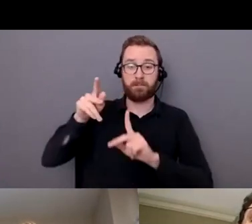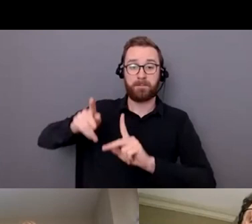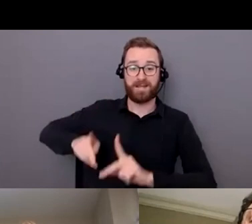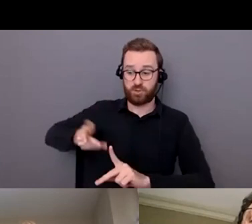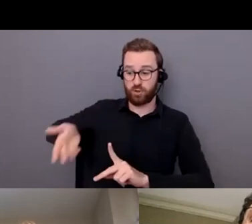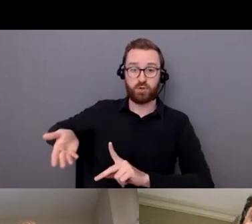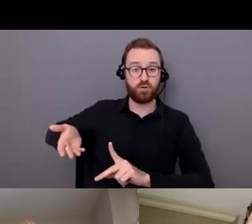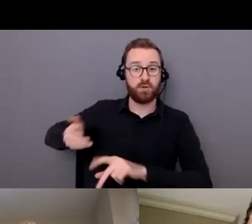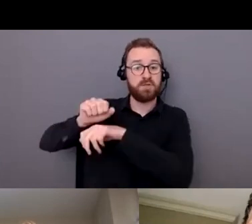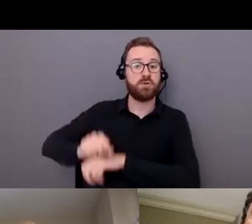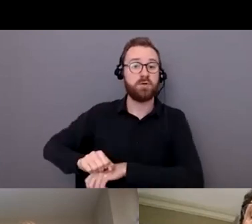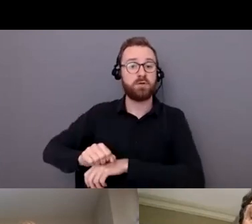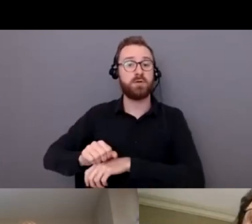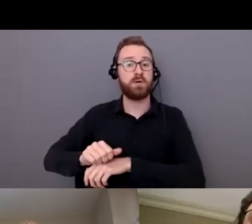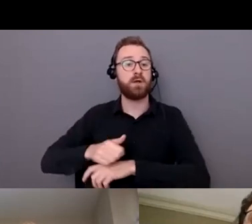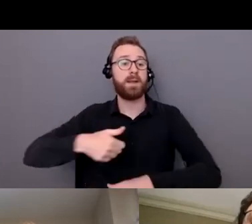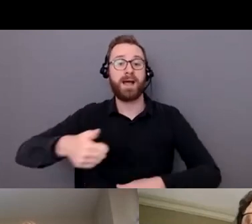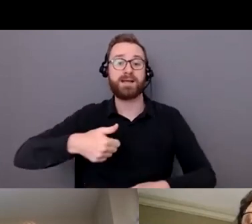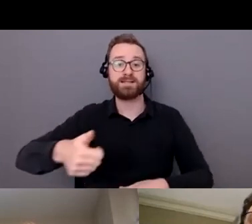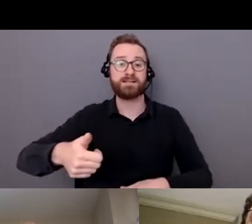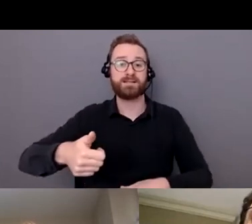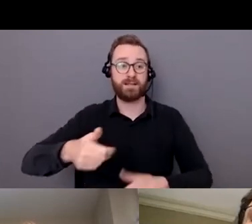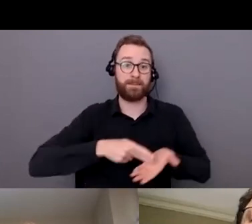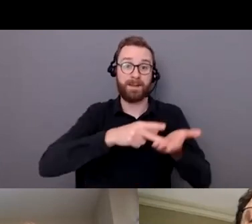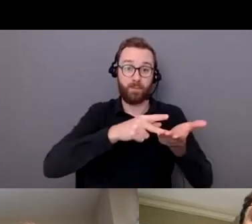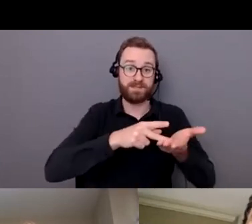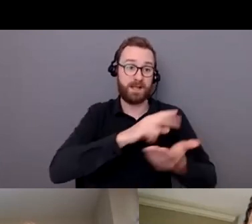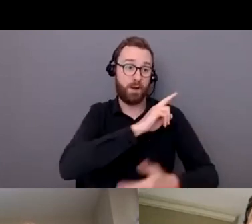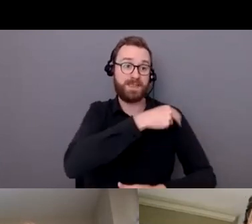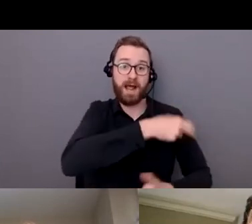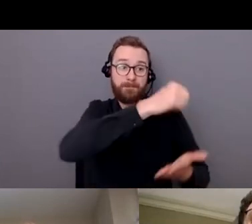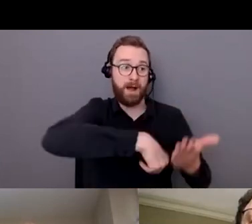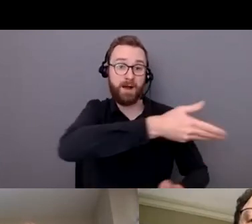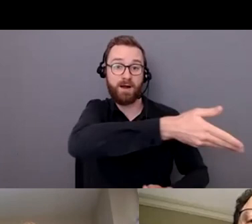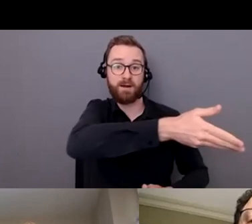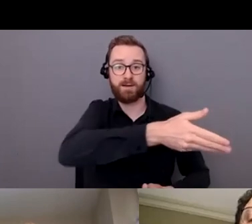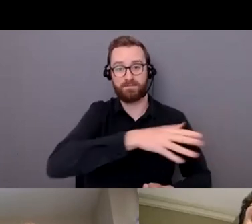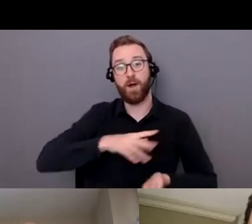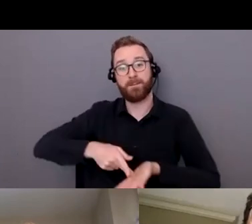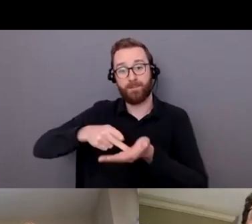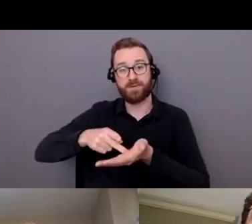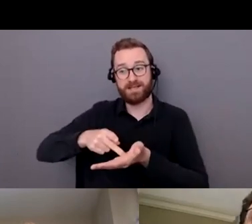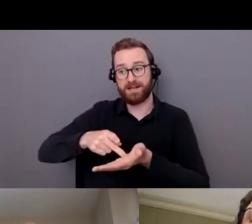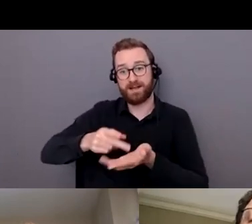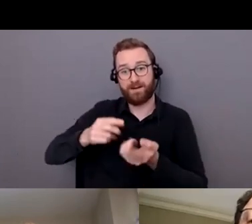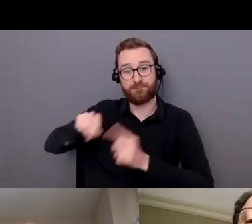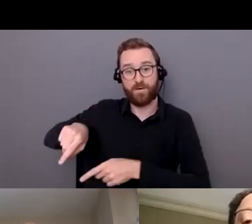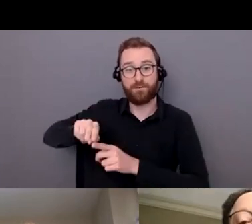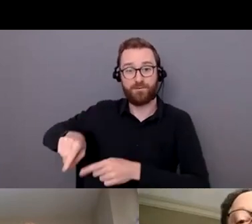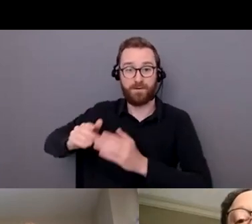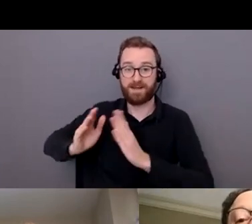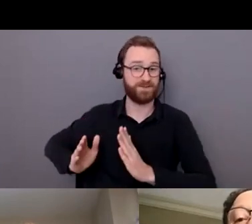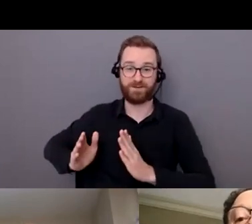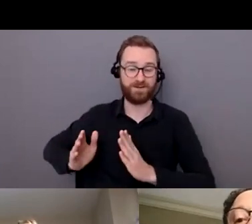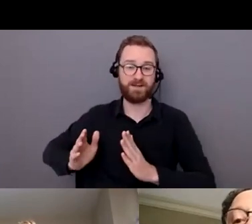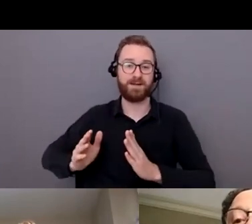déplacer, ben, on a manqué de préposés dans les hôpitaux, mais c'est sensiblement d'autres préposés qui viennent à domicile. Donc, en travaillant à la maison, peut-être